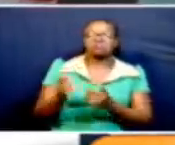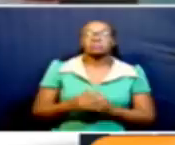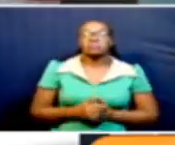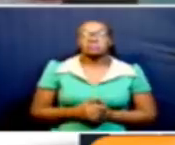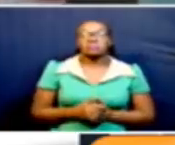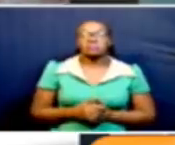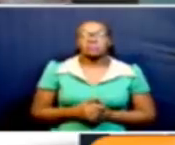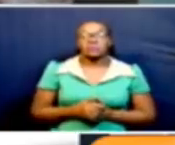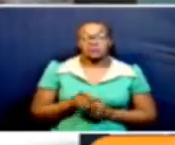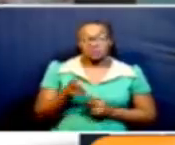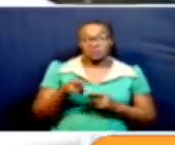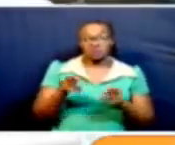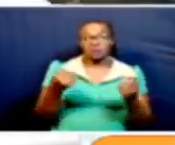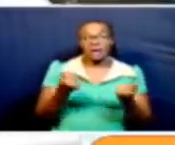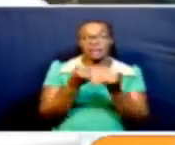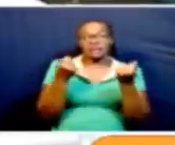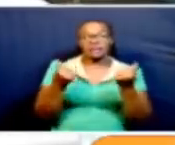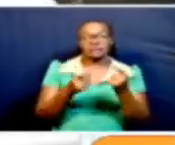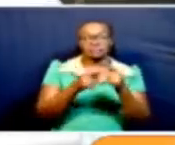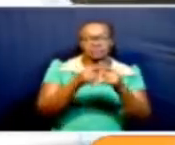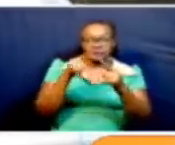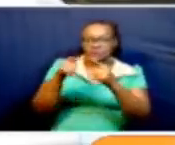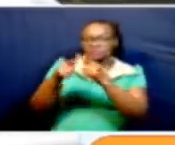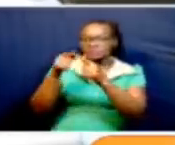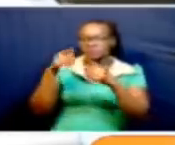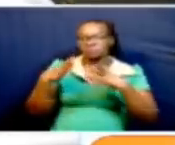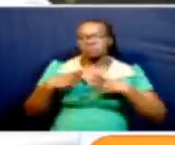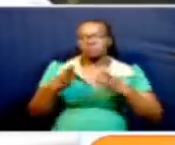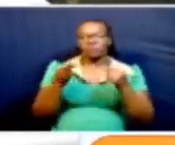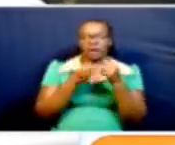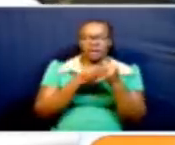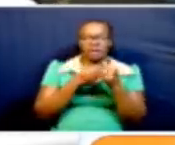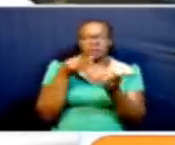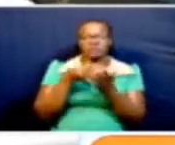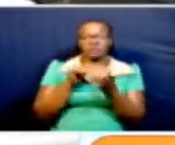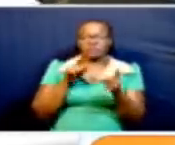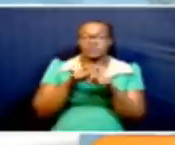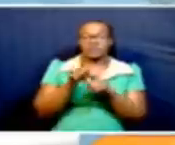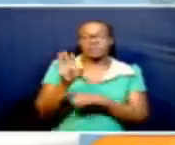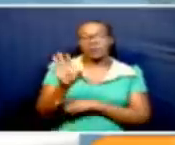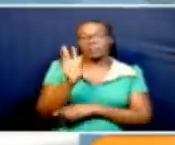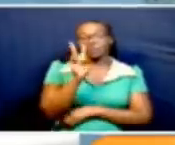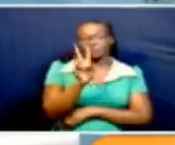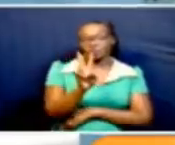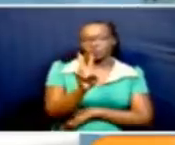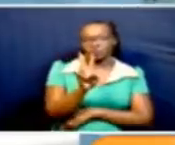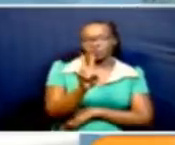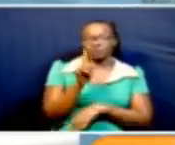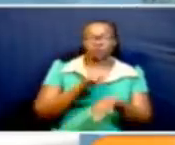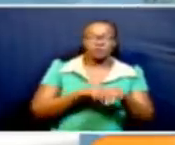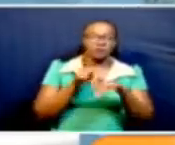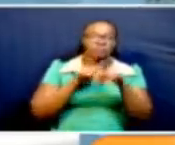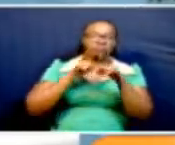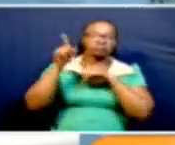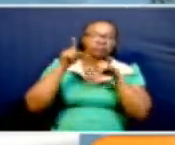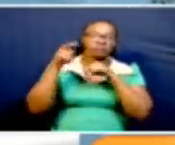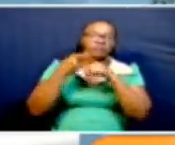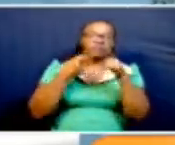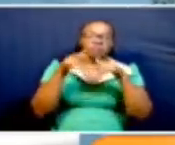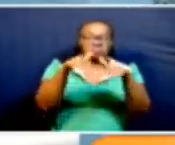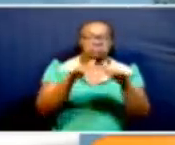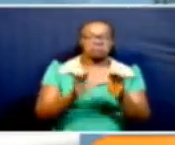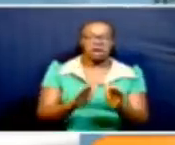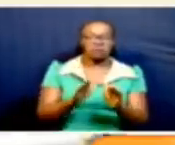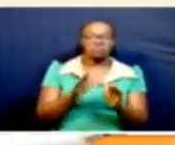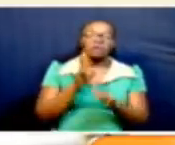Ni ajali iliyosababisha vifo vya watu wanane, wakiwemo dada zake wawili walipokuwa wakisafiri kutoka kwa mazishi ya